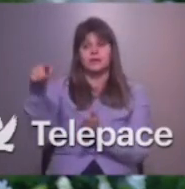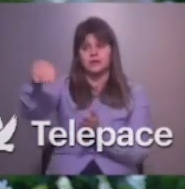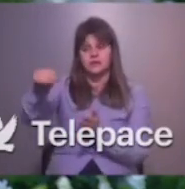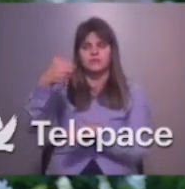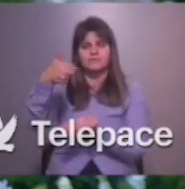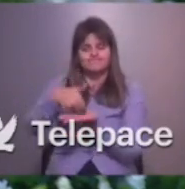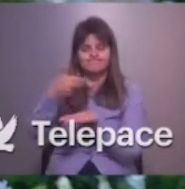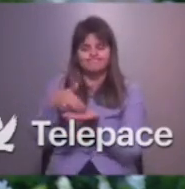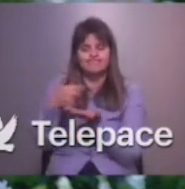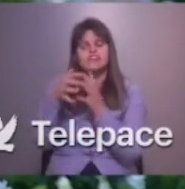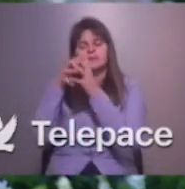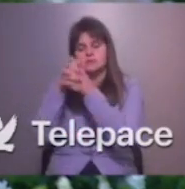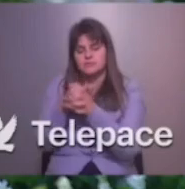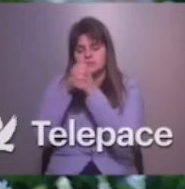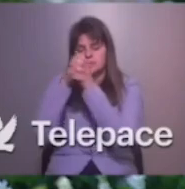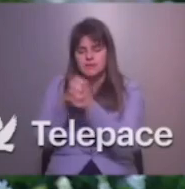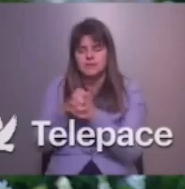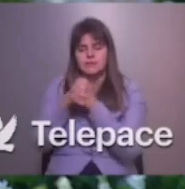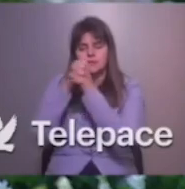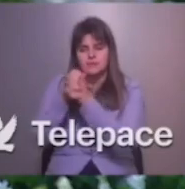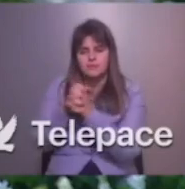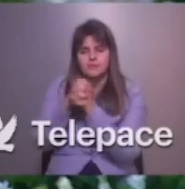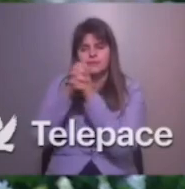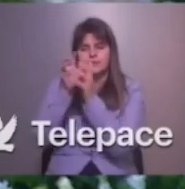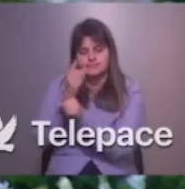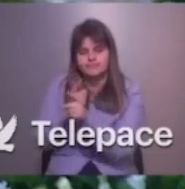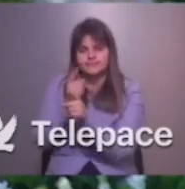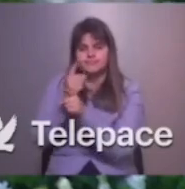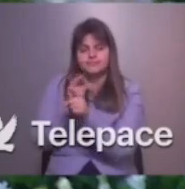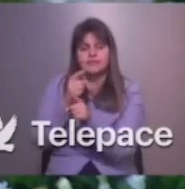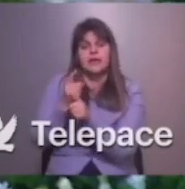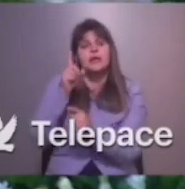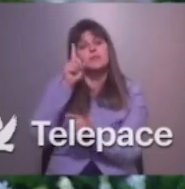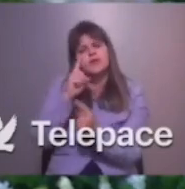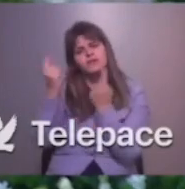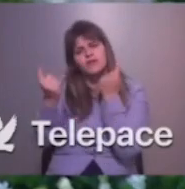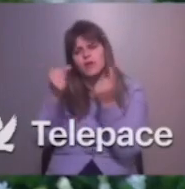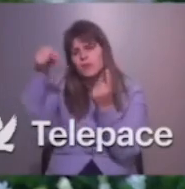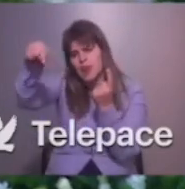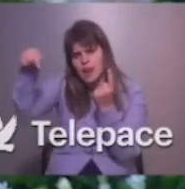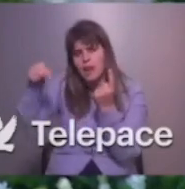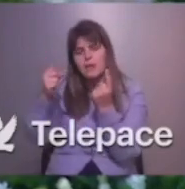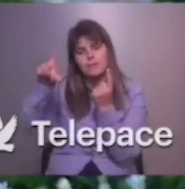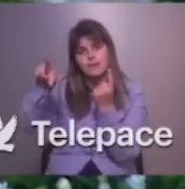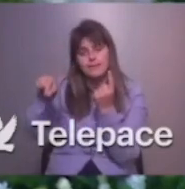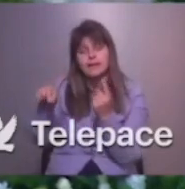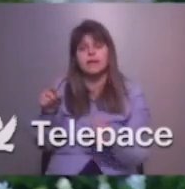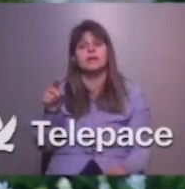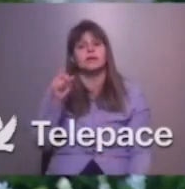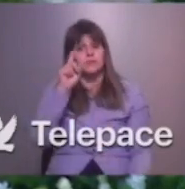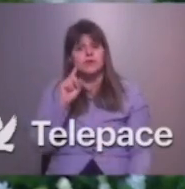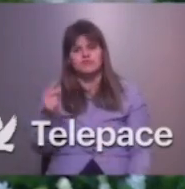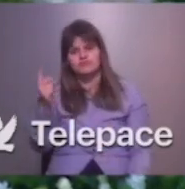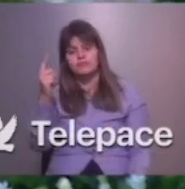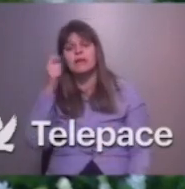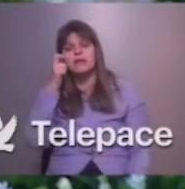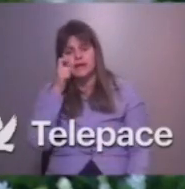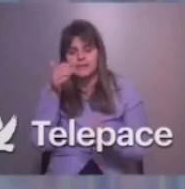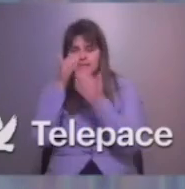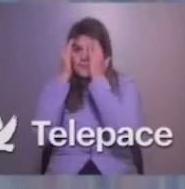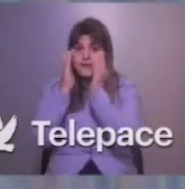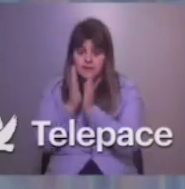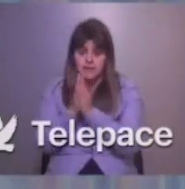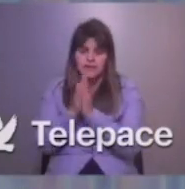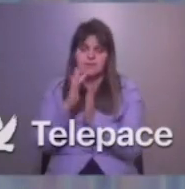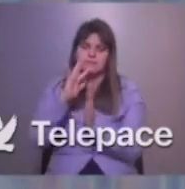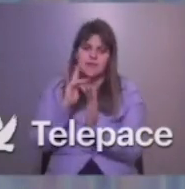erano assidui e concordi nella preghiera insieme con alcune donne e con Maria, la